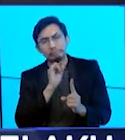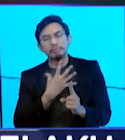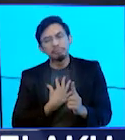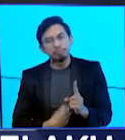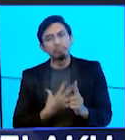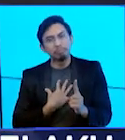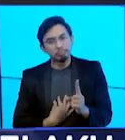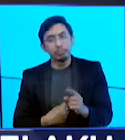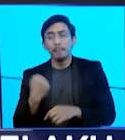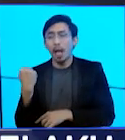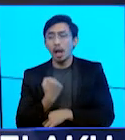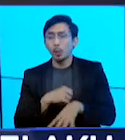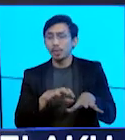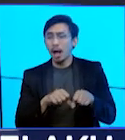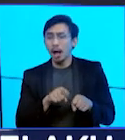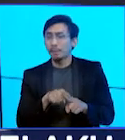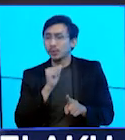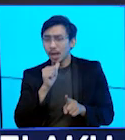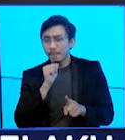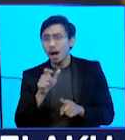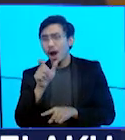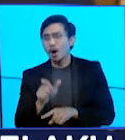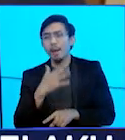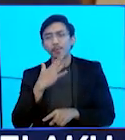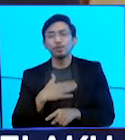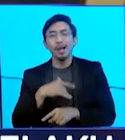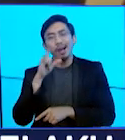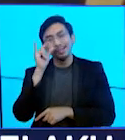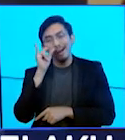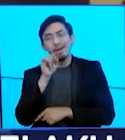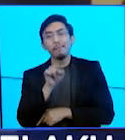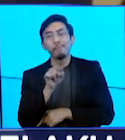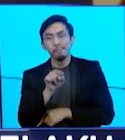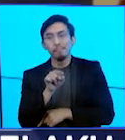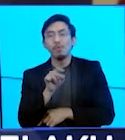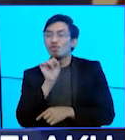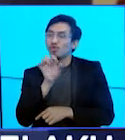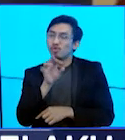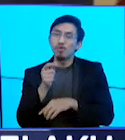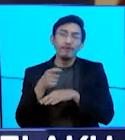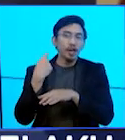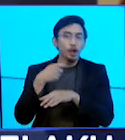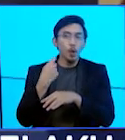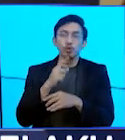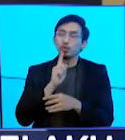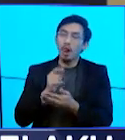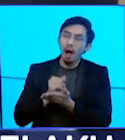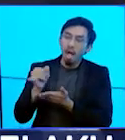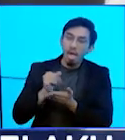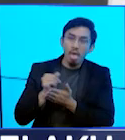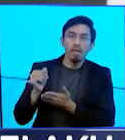Pelaku yang tertangkap merupakan pemilik akun YouTube Sapas Fresh yang diduga mengunggah video berisi ancaman dan pencemaran nama baik kepada Atta dan